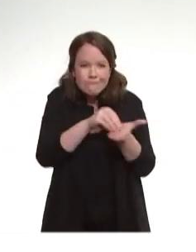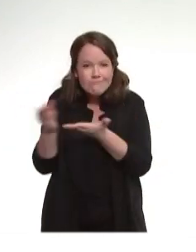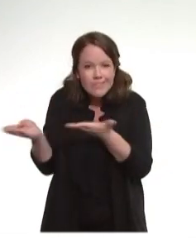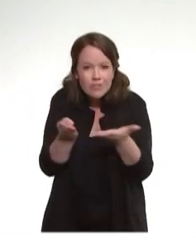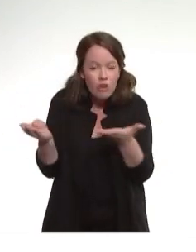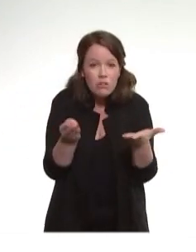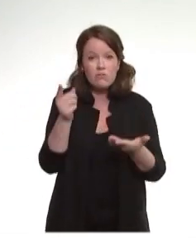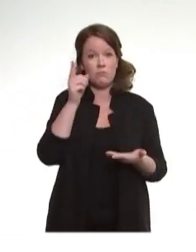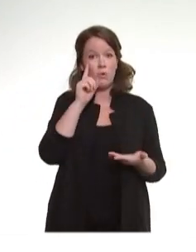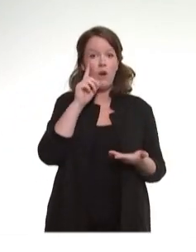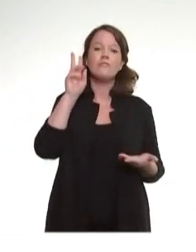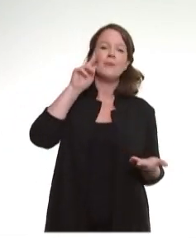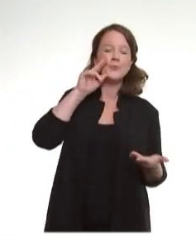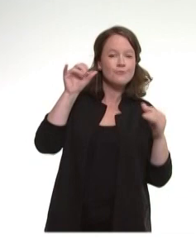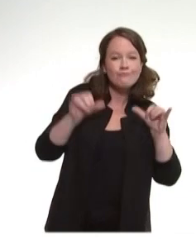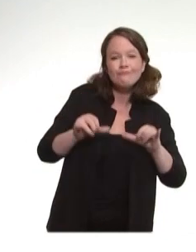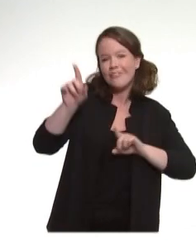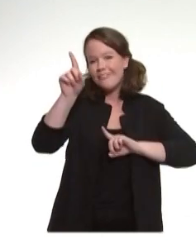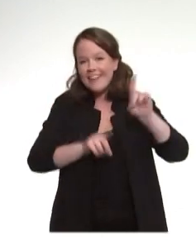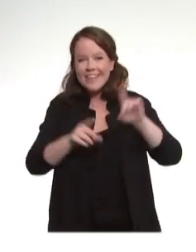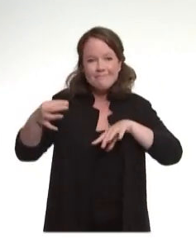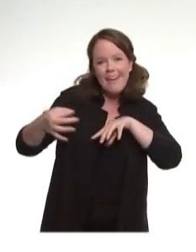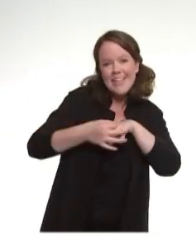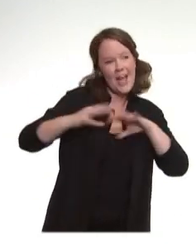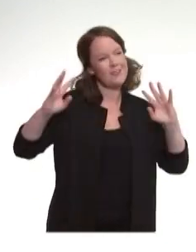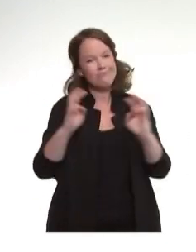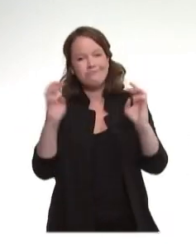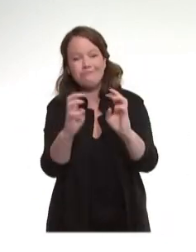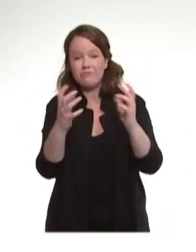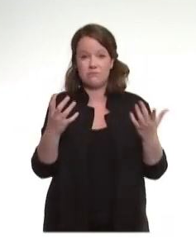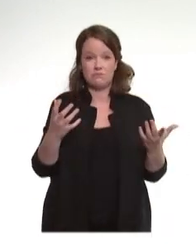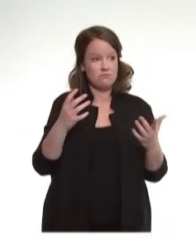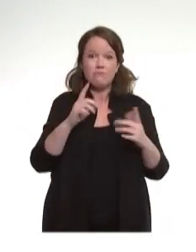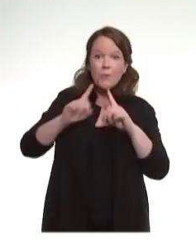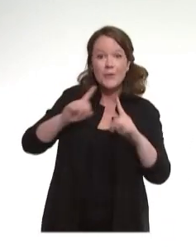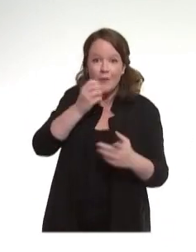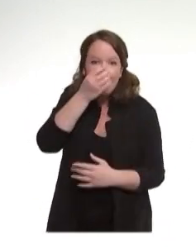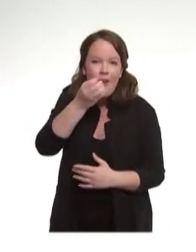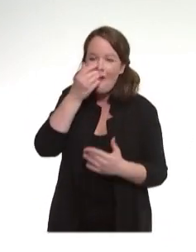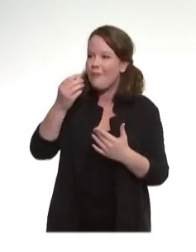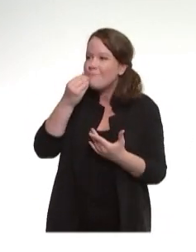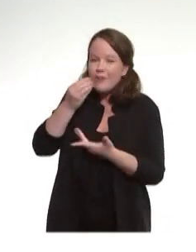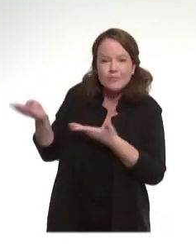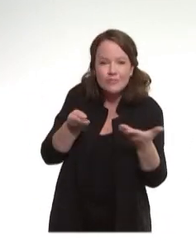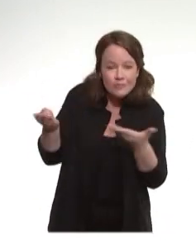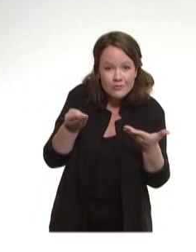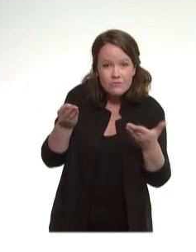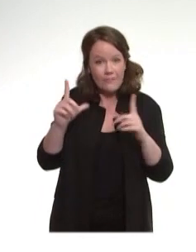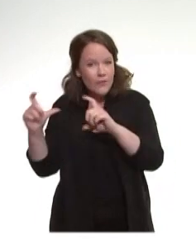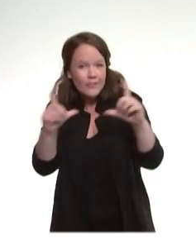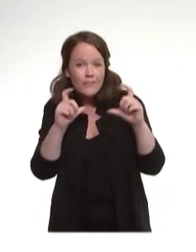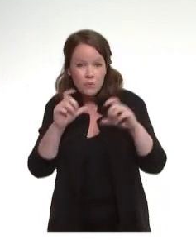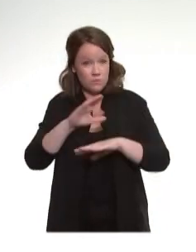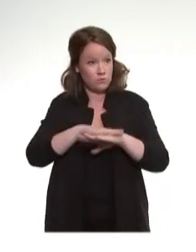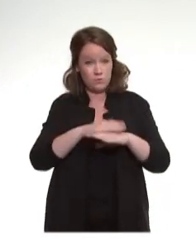beaucoup moins de fait très peu de rassemblements donc moins de fleurs à commander moins de photographe en activité - de graphistes